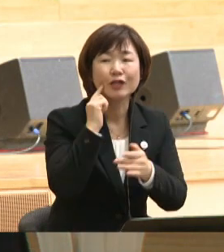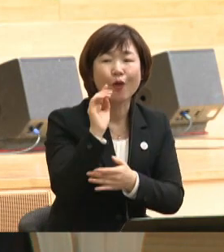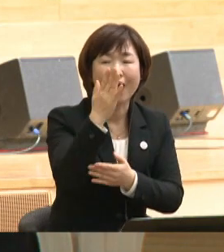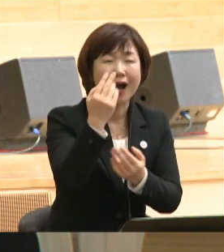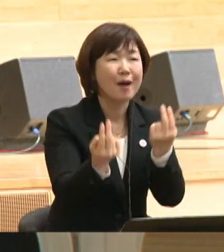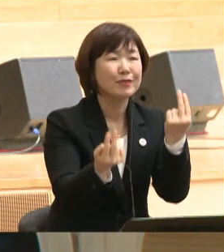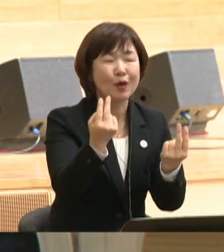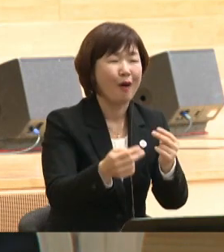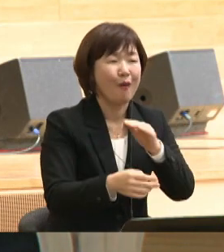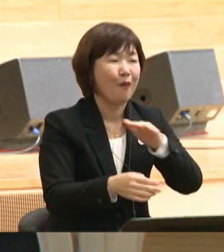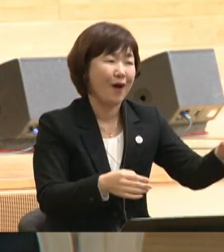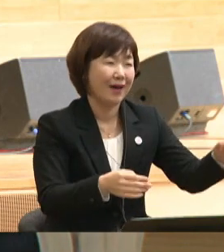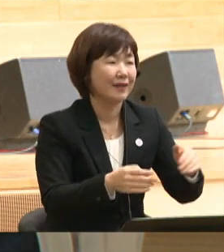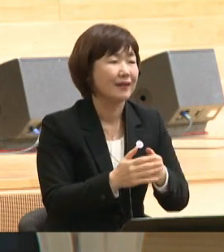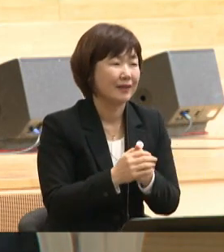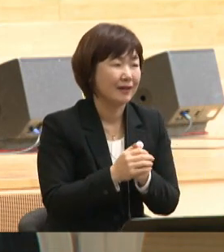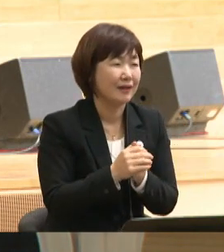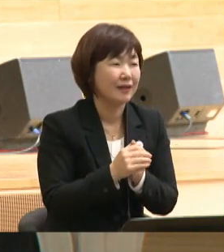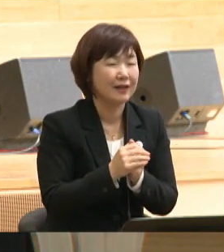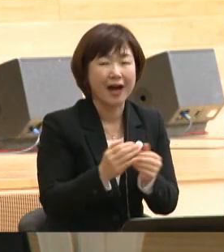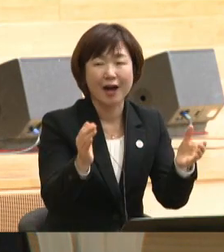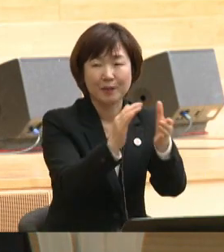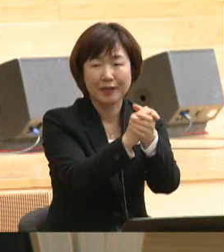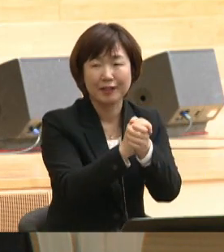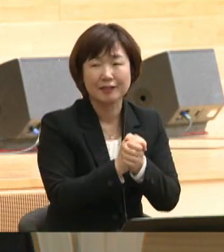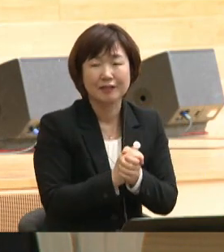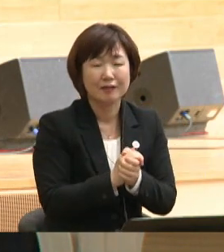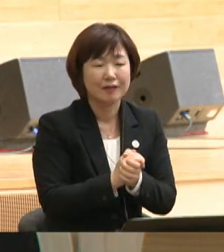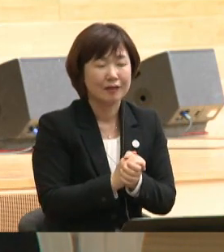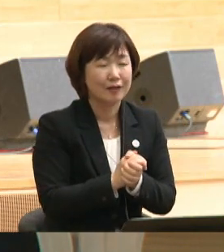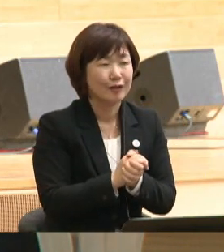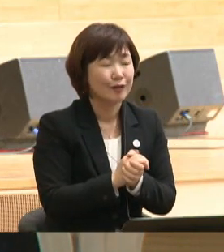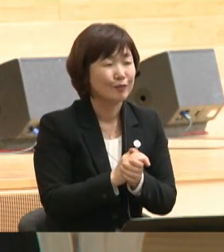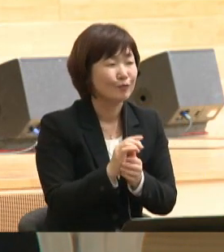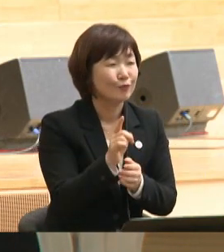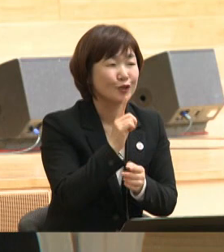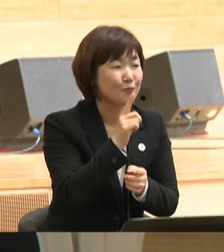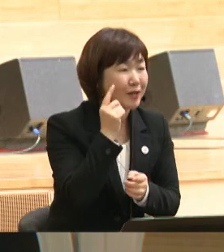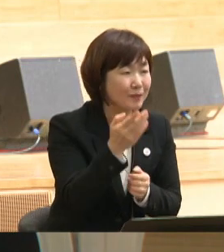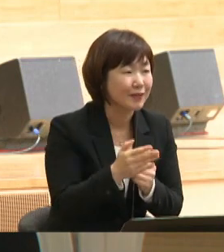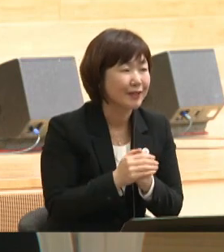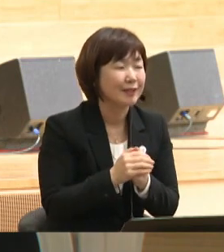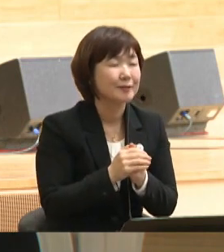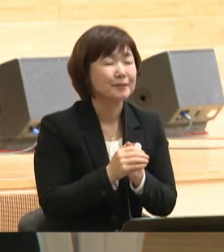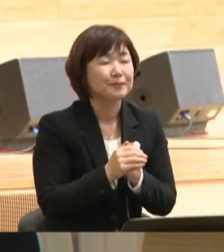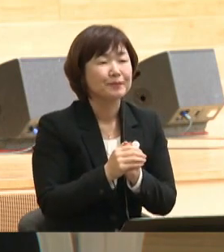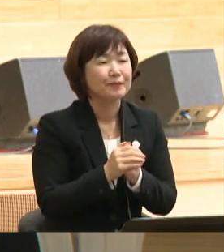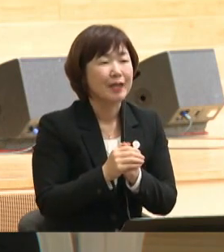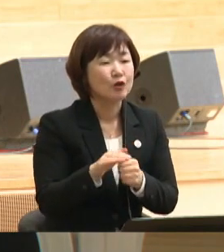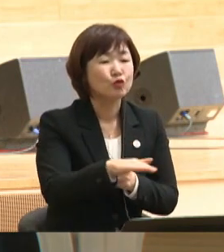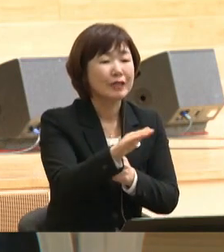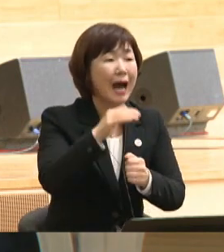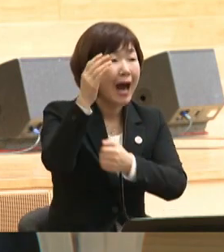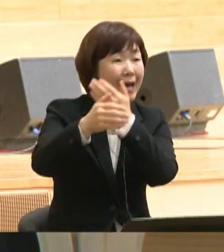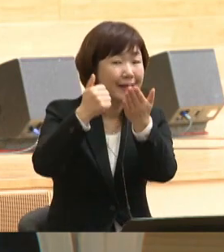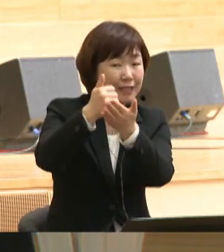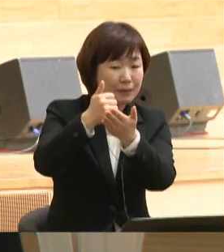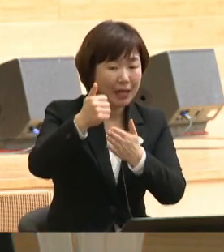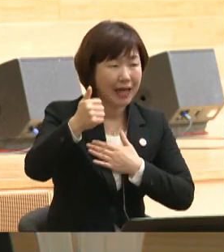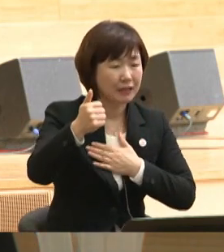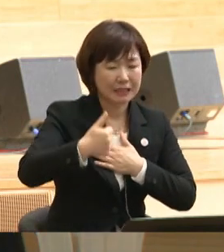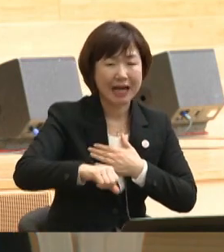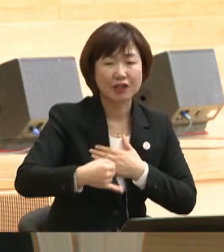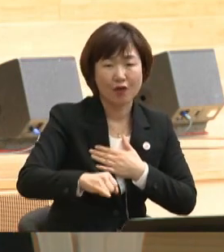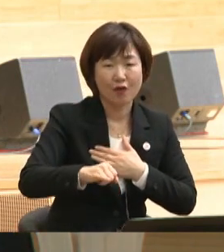영광과 비교할 수 없도다 여러분 무슨 이야기입니까 우리가 하나님의 자녀이기 때문에